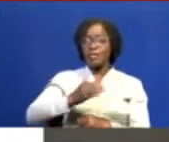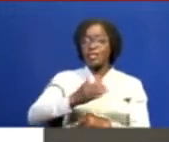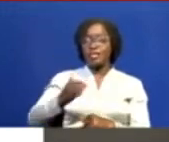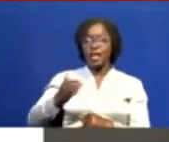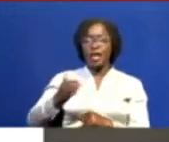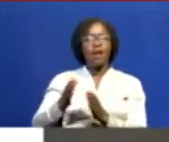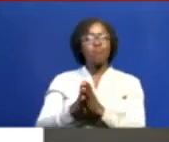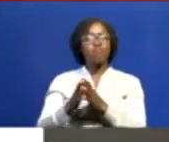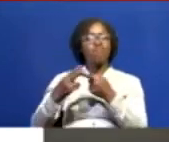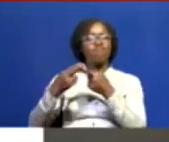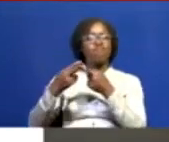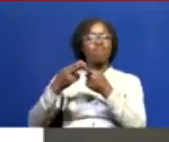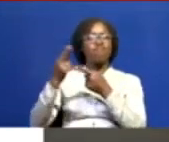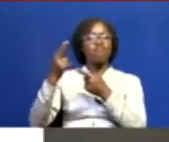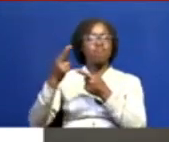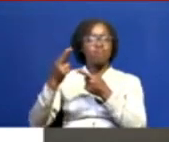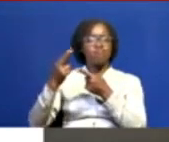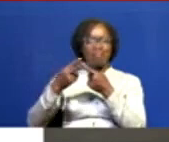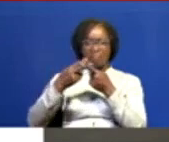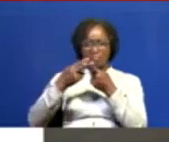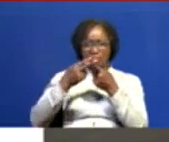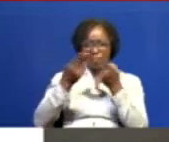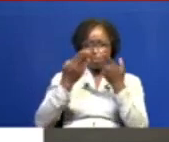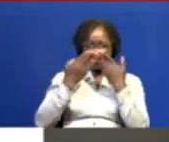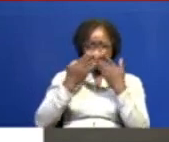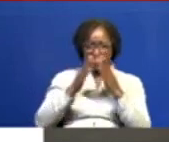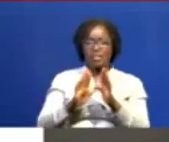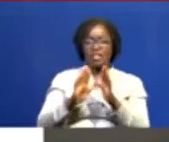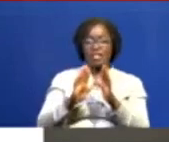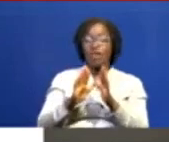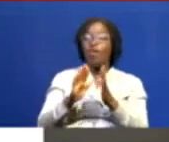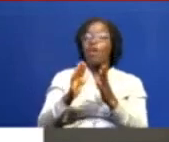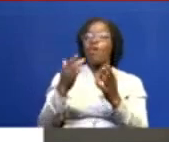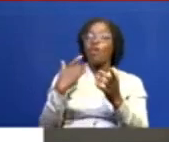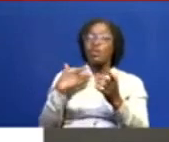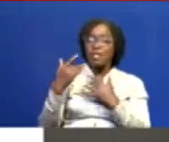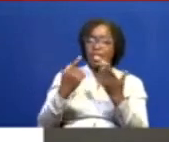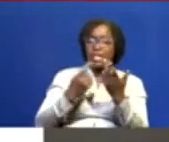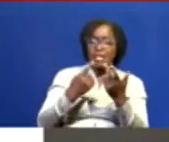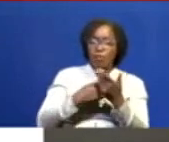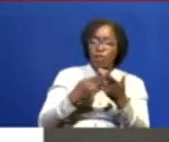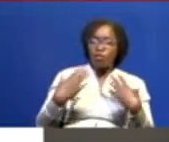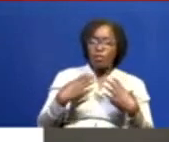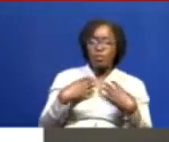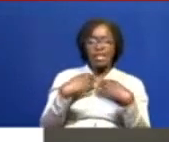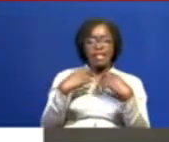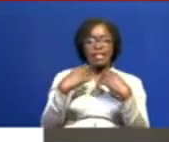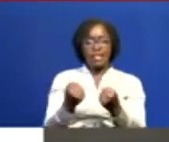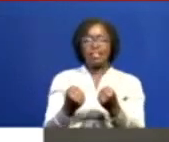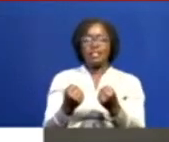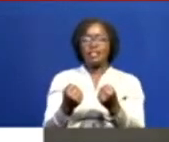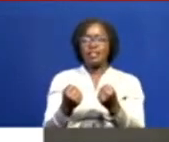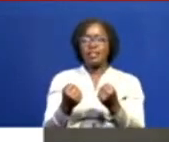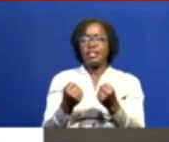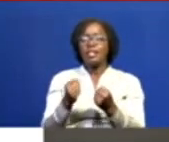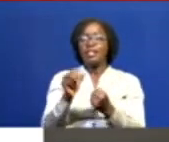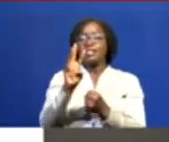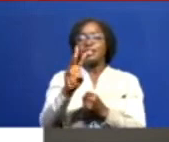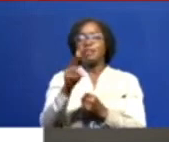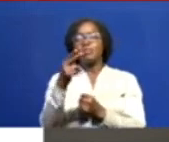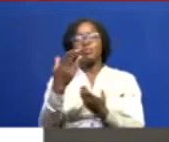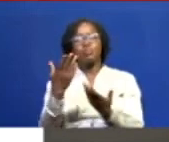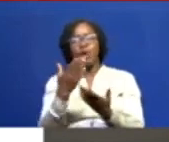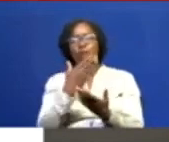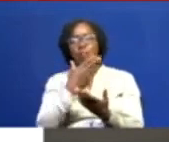desturi ya ukeketaji kwa mujibu wa takwimu ya mwaka huu kuhusu idadi ya watu na afya. Shirika la Umoja la